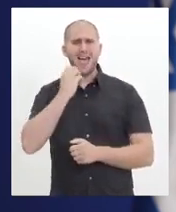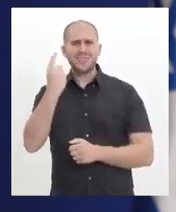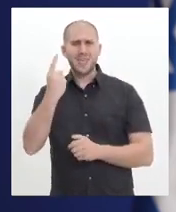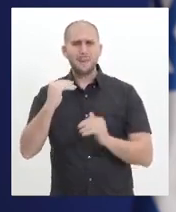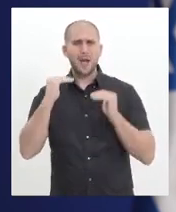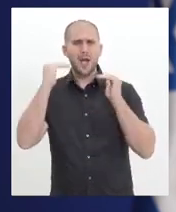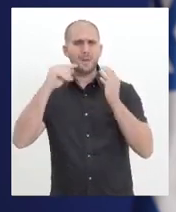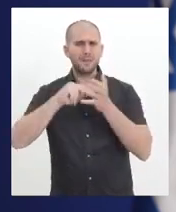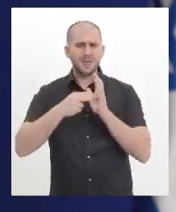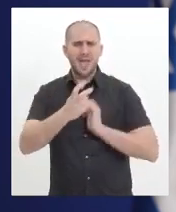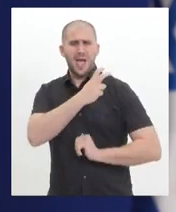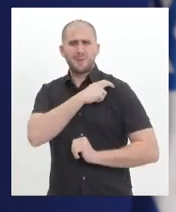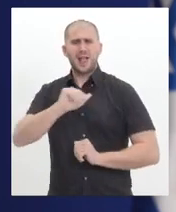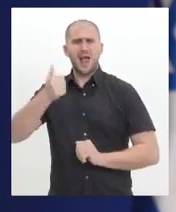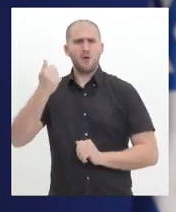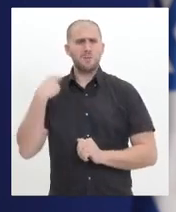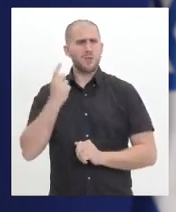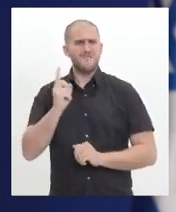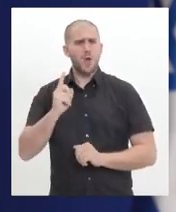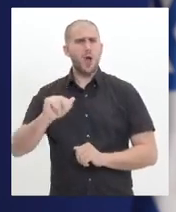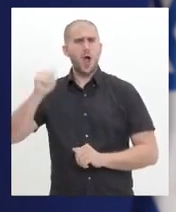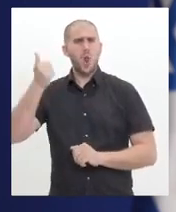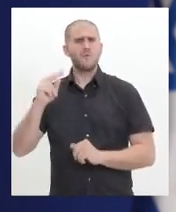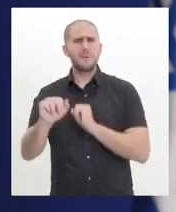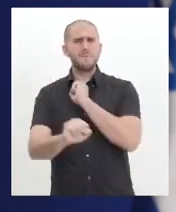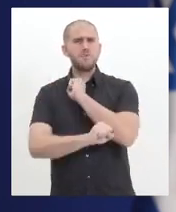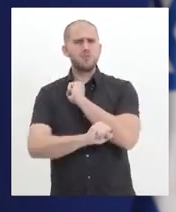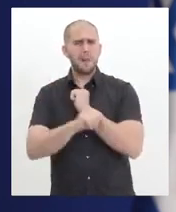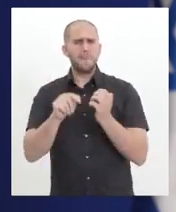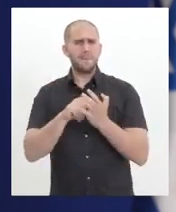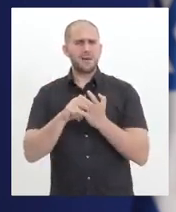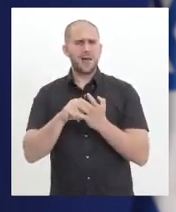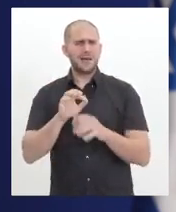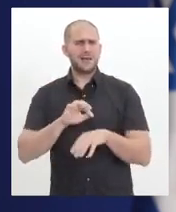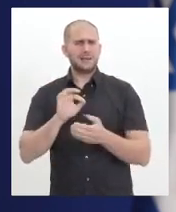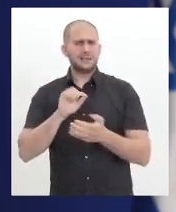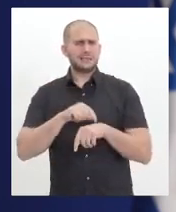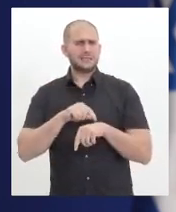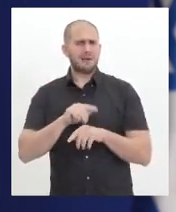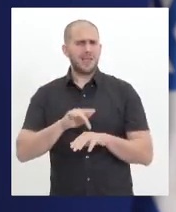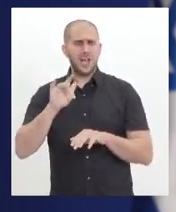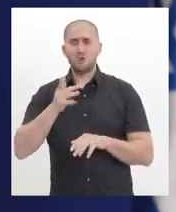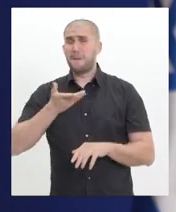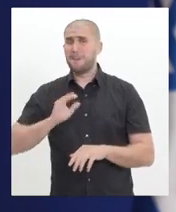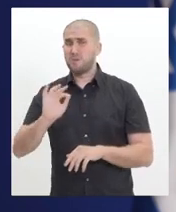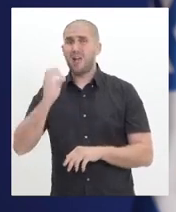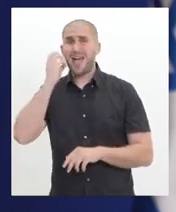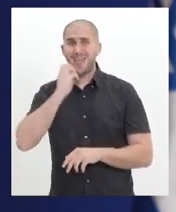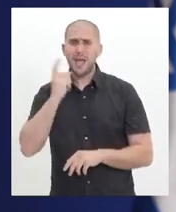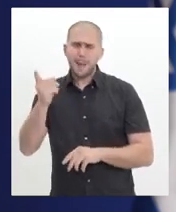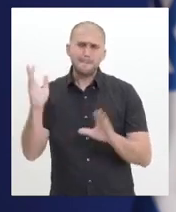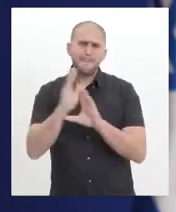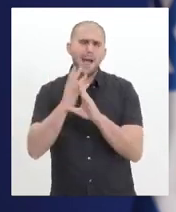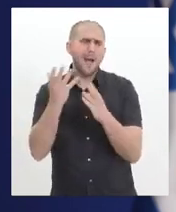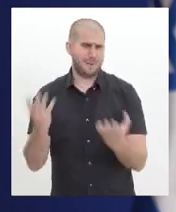מדיני רמטכל אלוף פיקוד ולא אלוף משנה לנוכח העיתוי הרגיש בניו של אניה הם